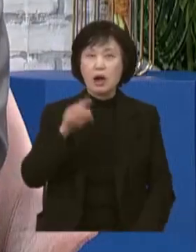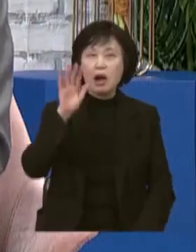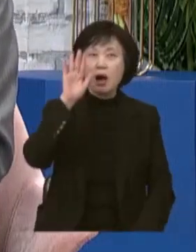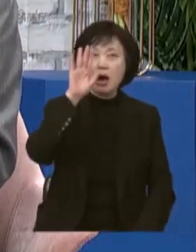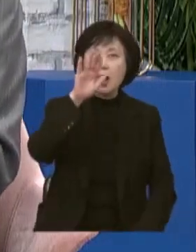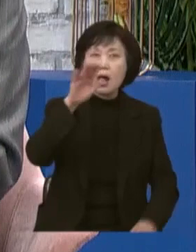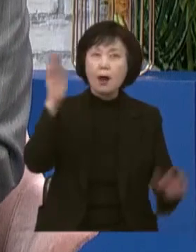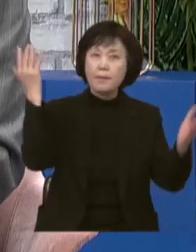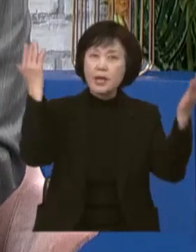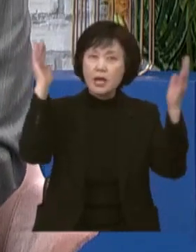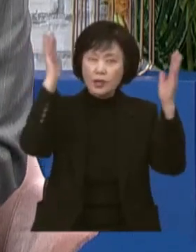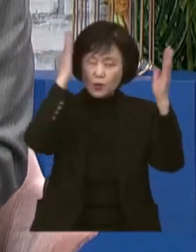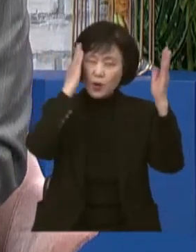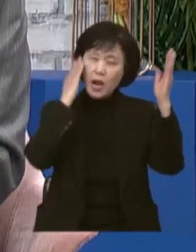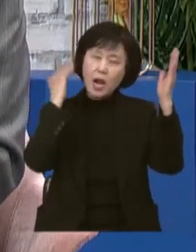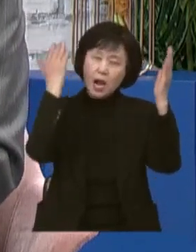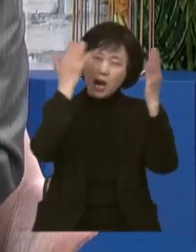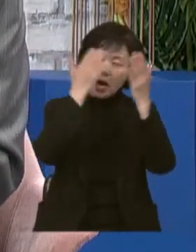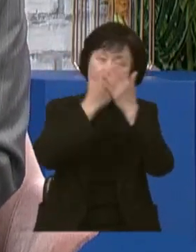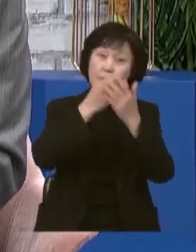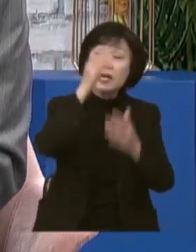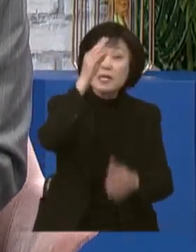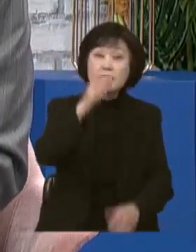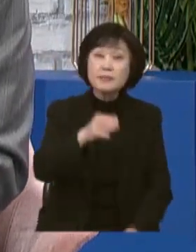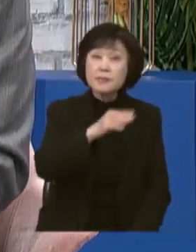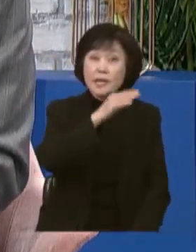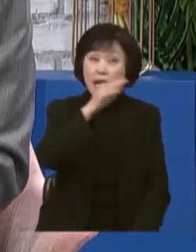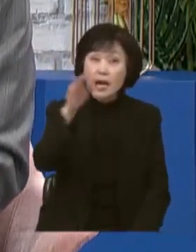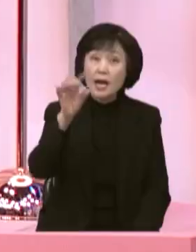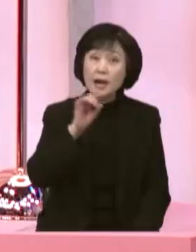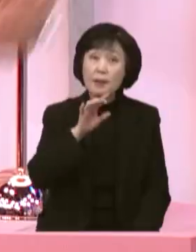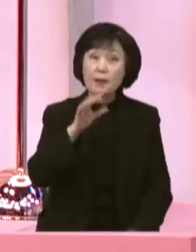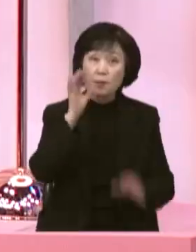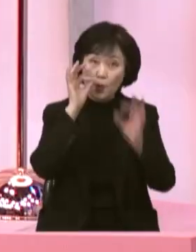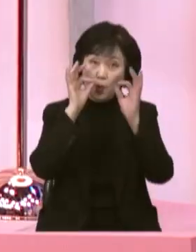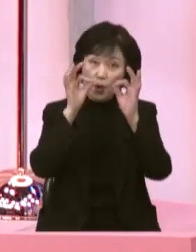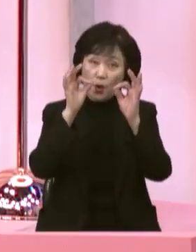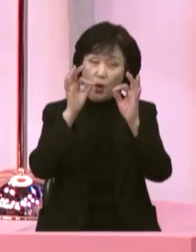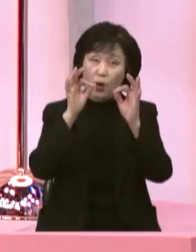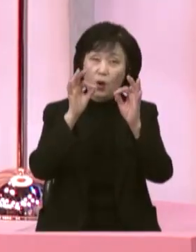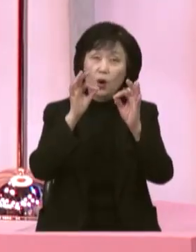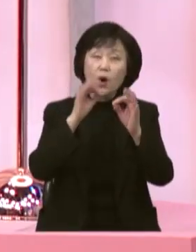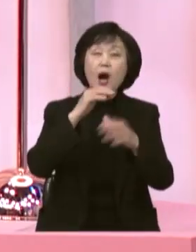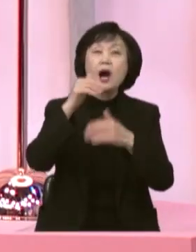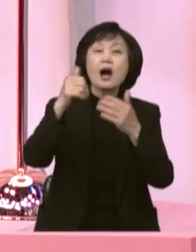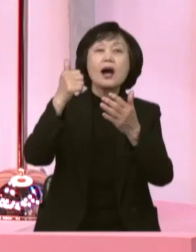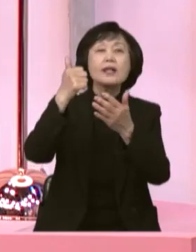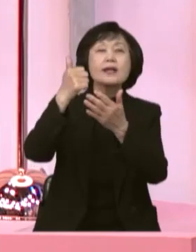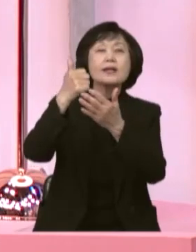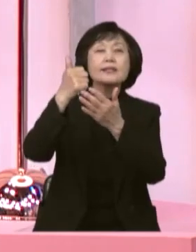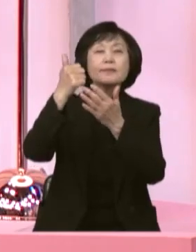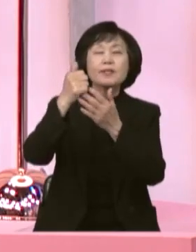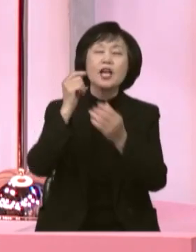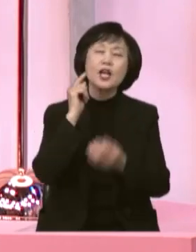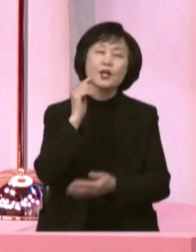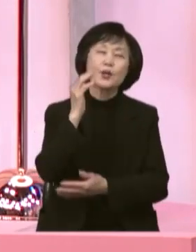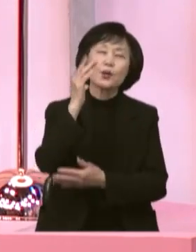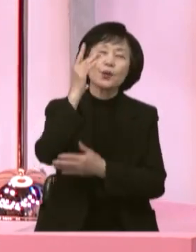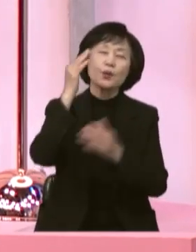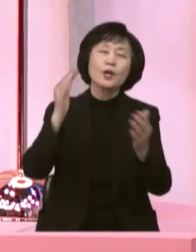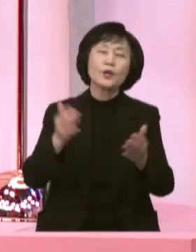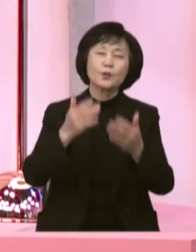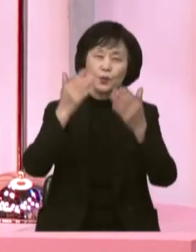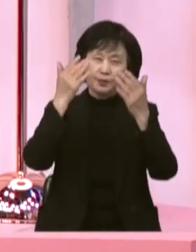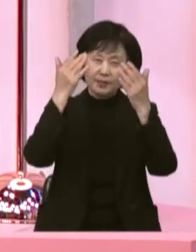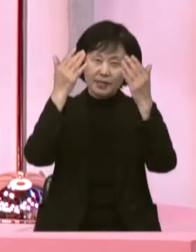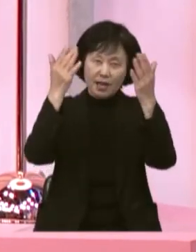딱 닫아져 버려. 딱 그게 수상 소감이에요. 네. 그 이에 뭐 누구도 감사, 누구 이것도 없어. 오로지 하나님의 감사,